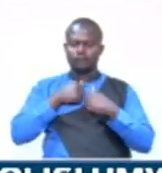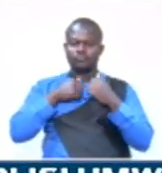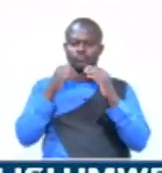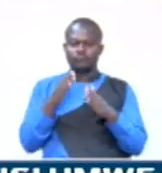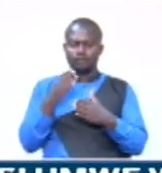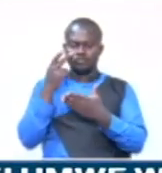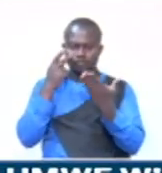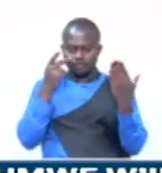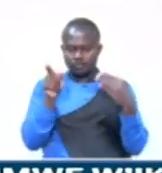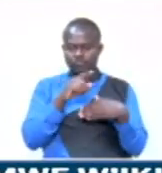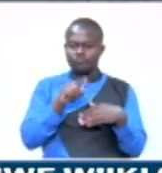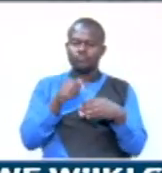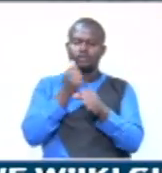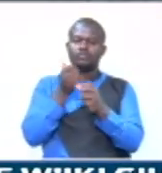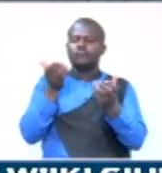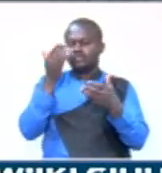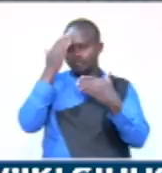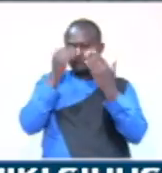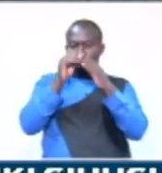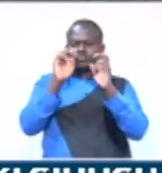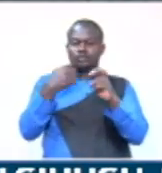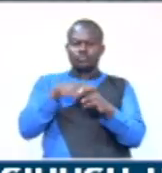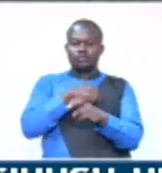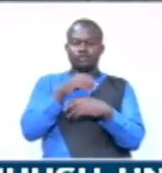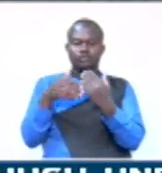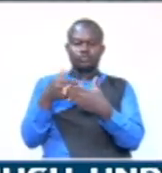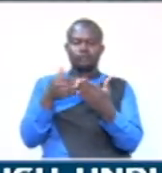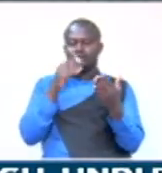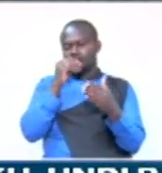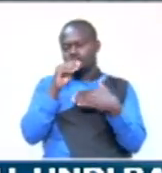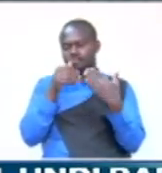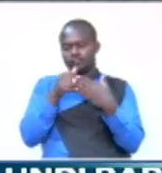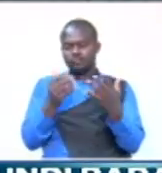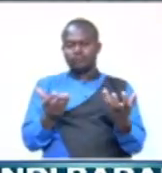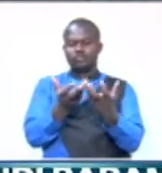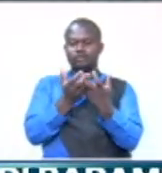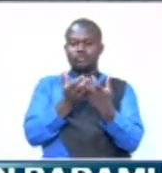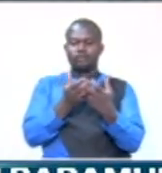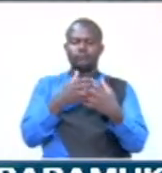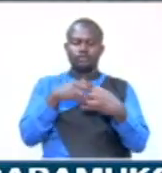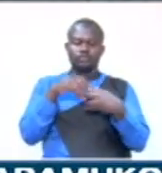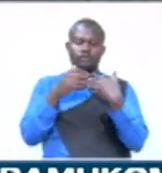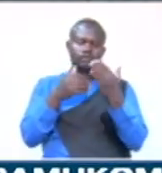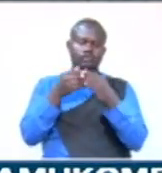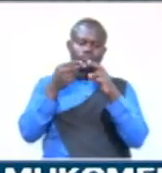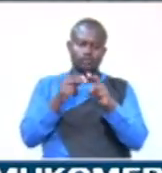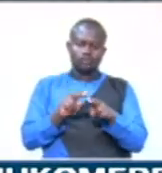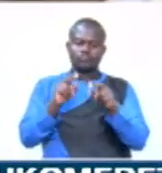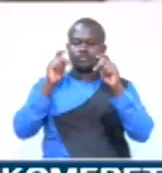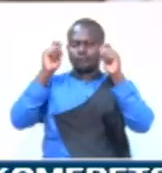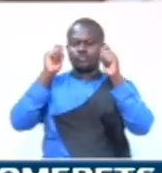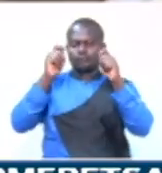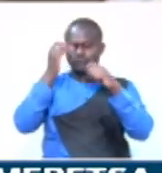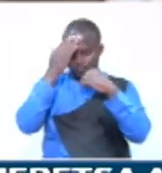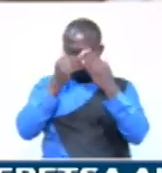naho ibyaha byakorewe kugira ngo n'urubanza n'ibivugirwamo bigende bihuzwa n'ibyabaye n'ubuhamya bw'abaturage kugira